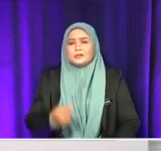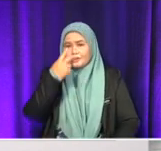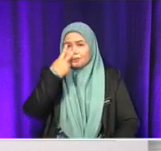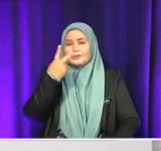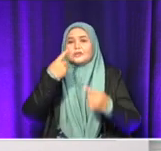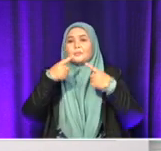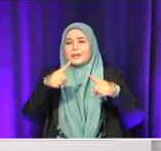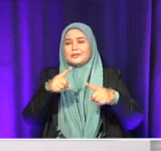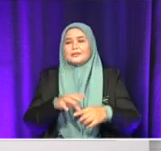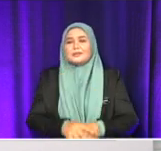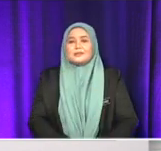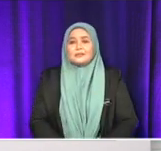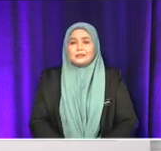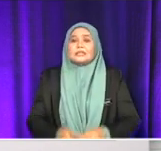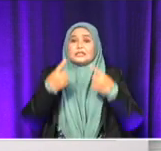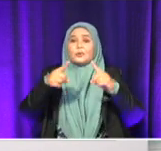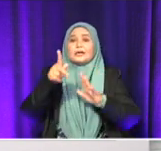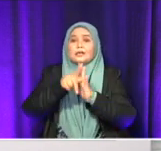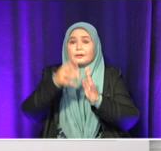jawaban-jawaban Susmita